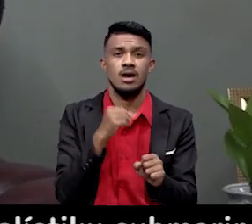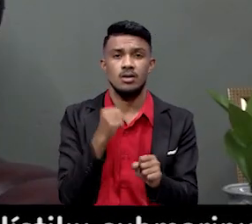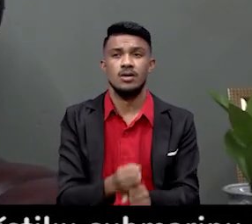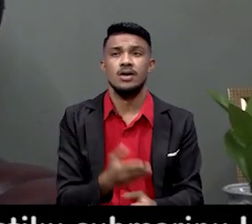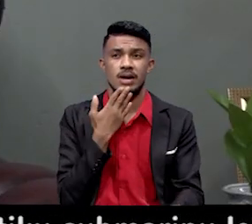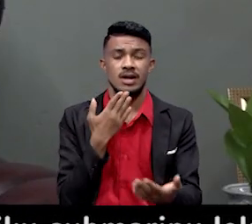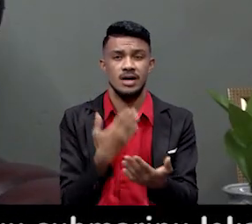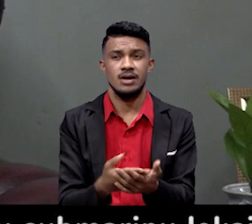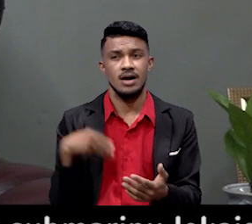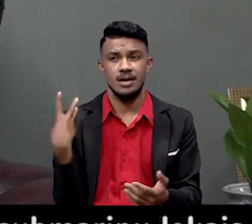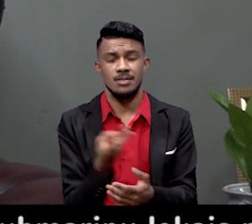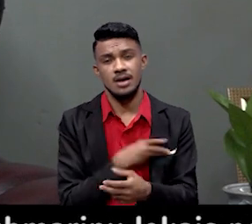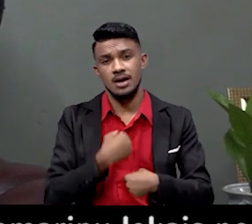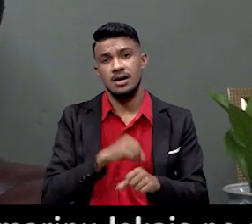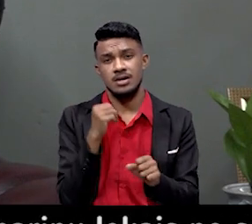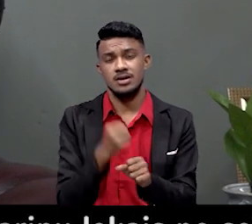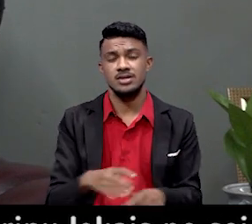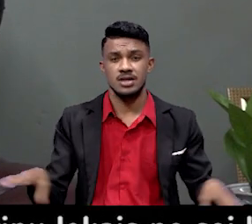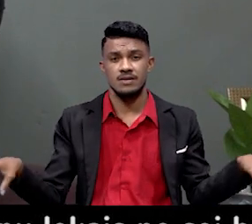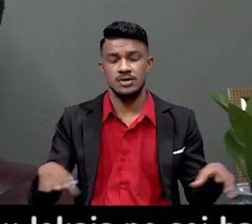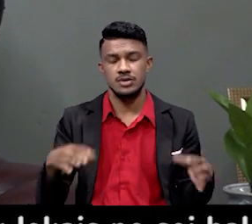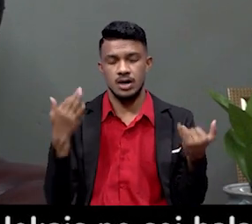ami jere hel halo la servisu iha.